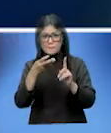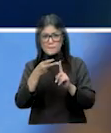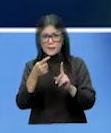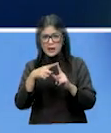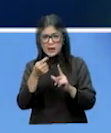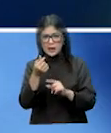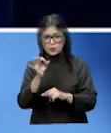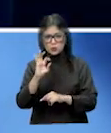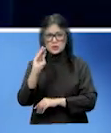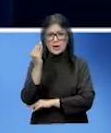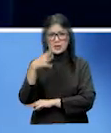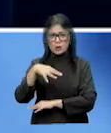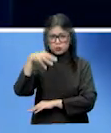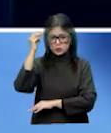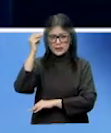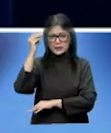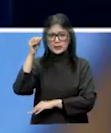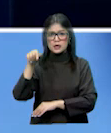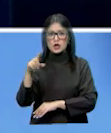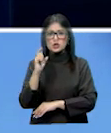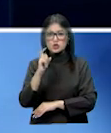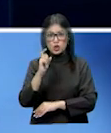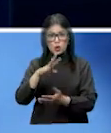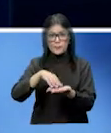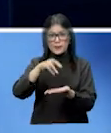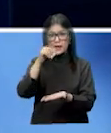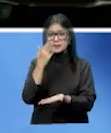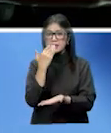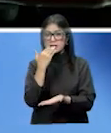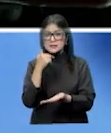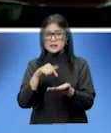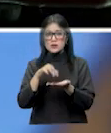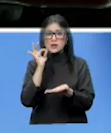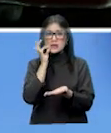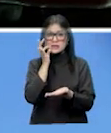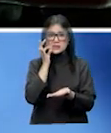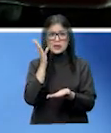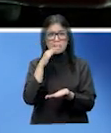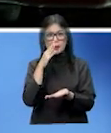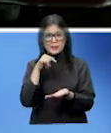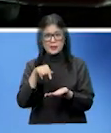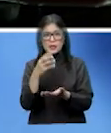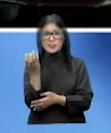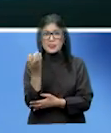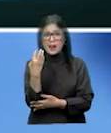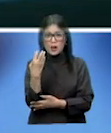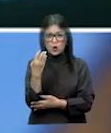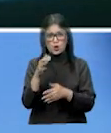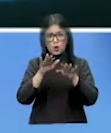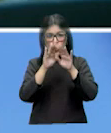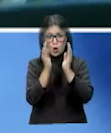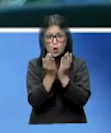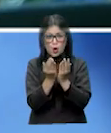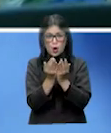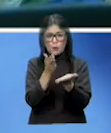mengalami peningkatan seperti beras cabai telur maupun tomat untuk beras sendiri mengalami peningkatan